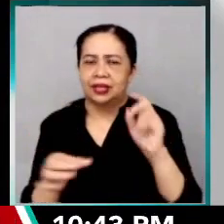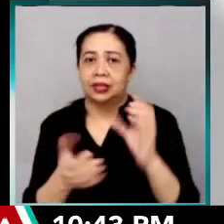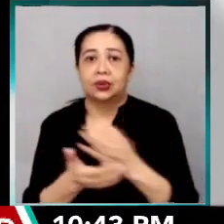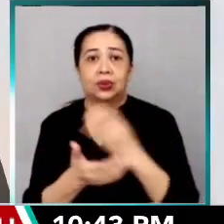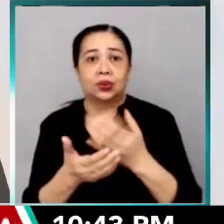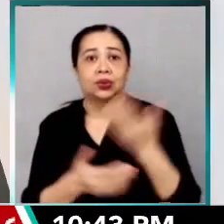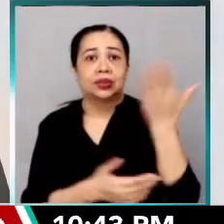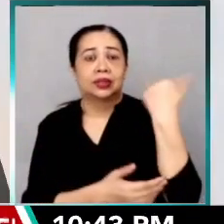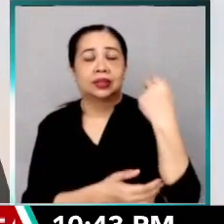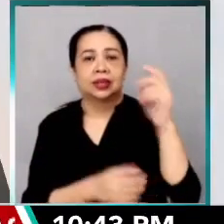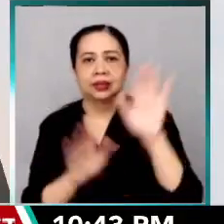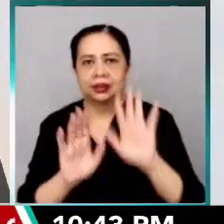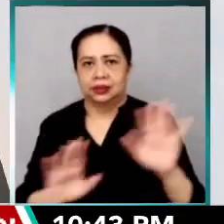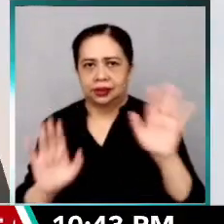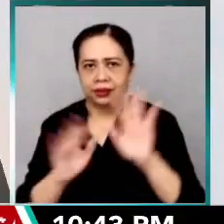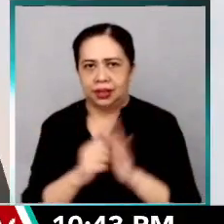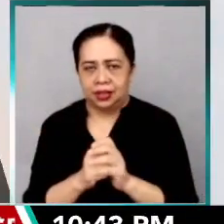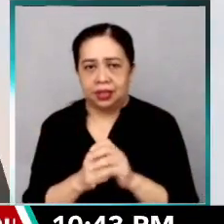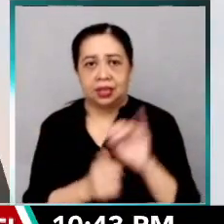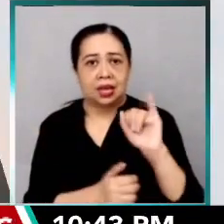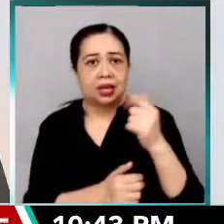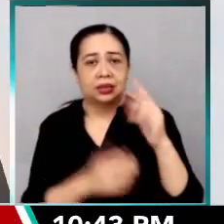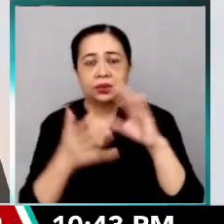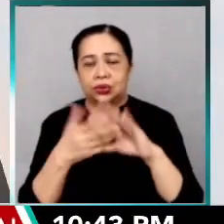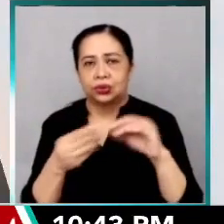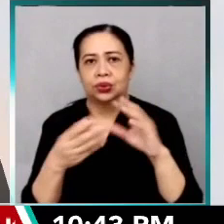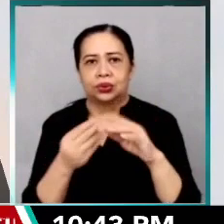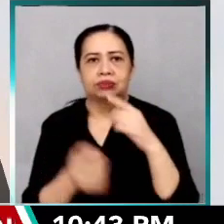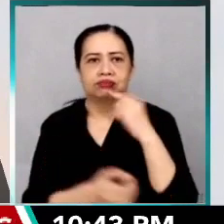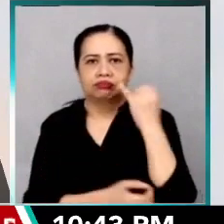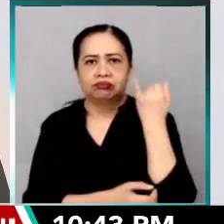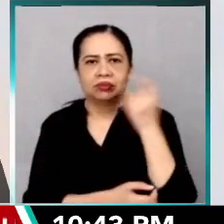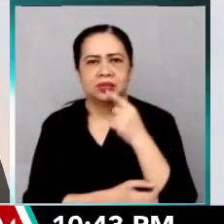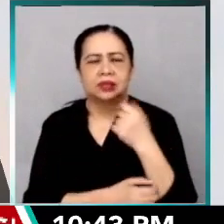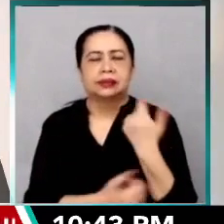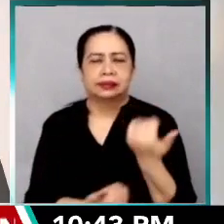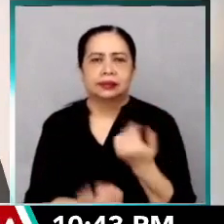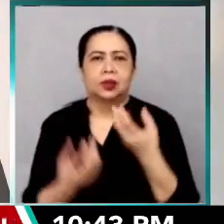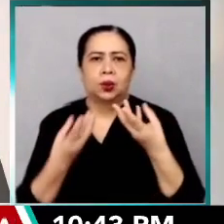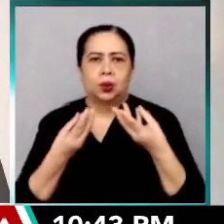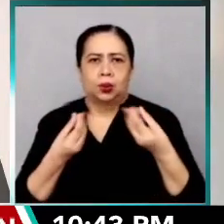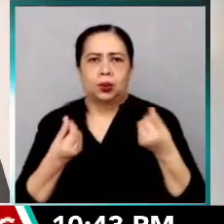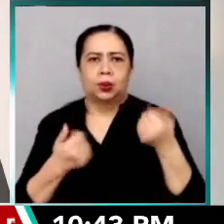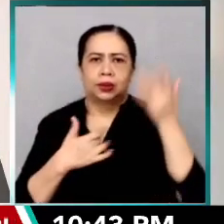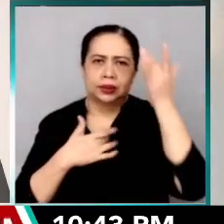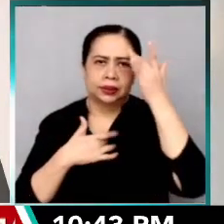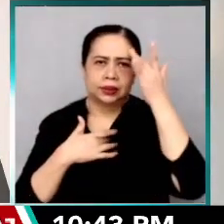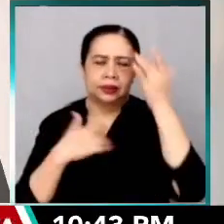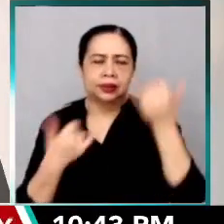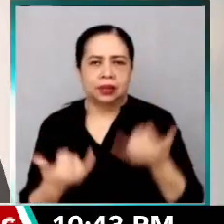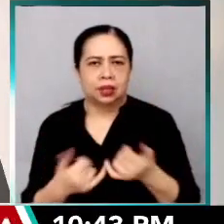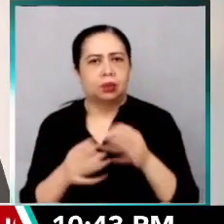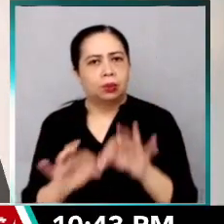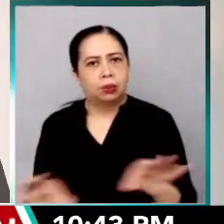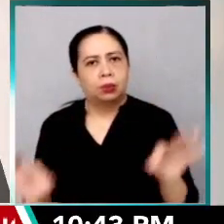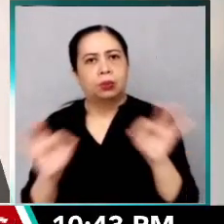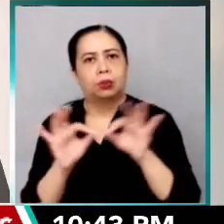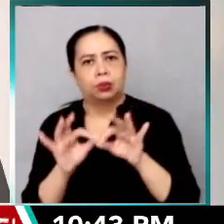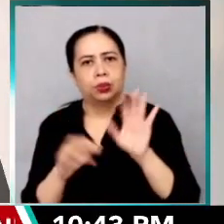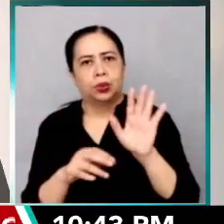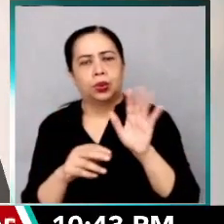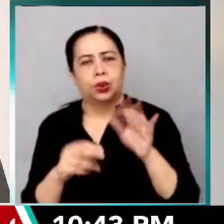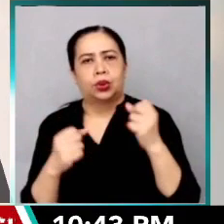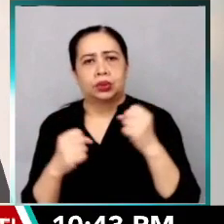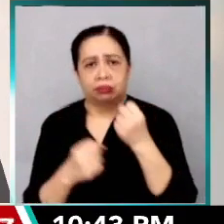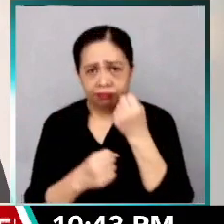Linggo. Sa IG story, sinabi niyang nagpapagaling pa siya ngayon. Mahalaga raw sa kanya ang pangunawa